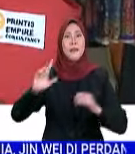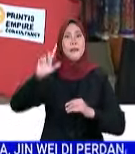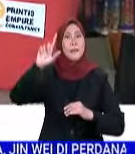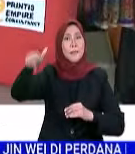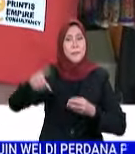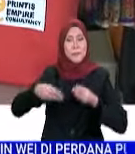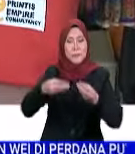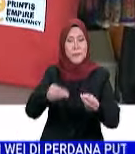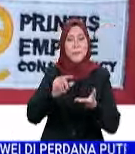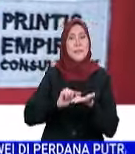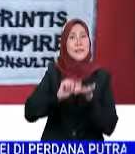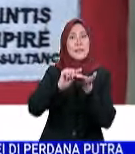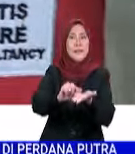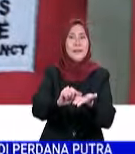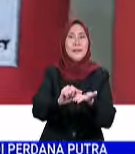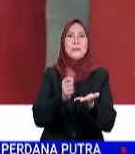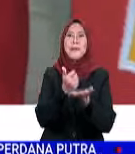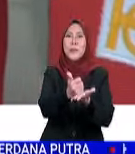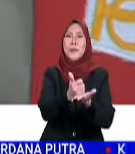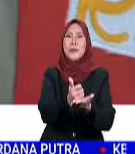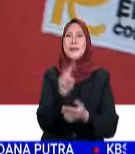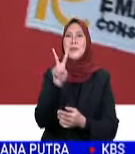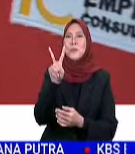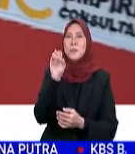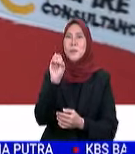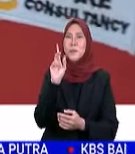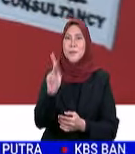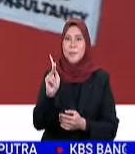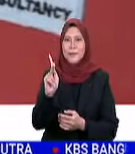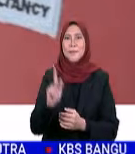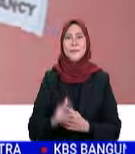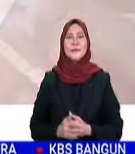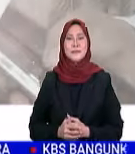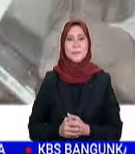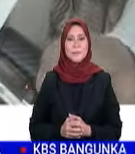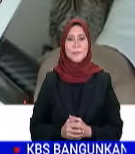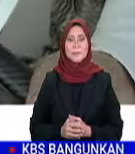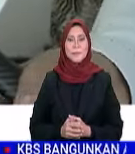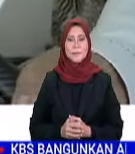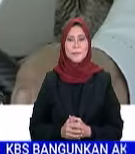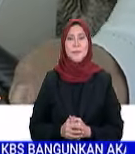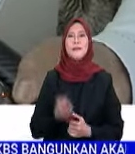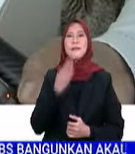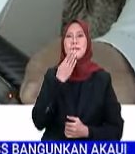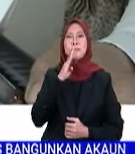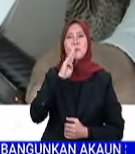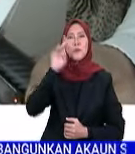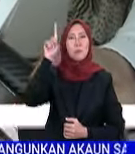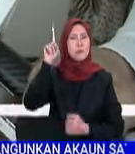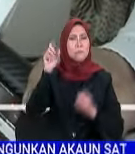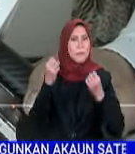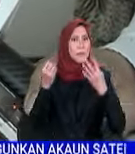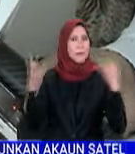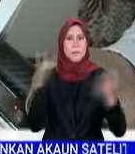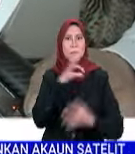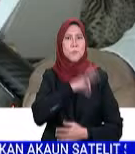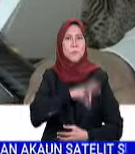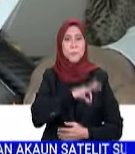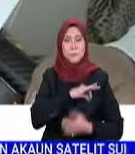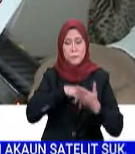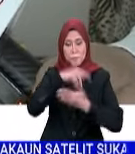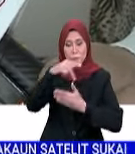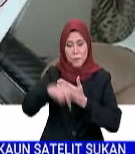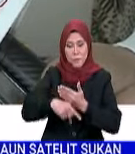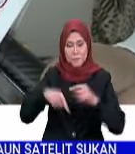kemudian diberi grant bantuan sehingga RM20,000. Alhamdulillah banyak manfaat sekerana di dalam program